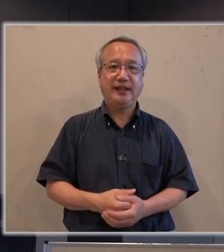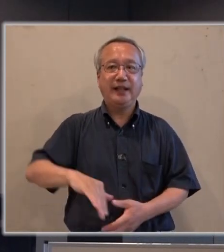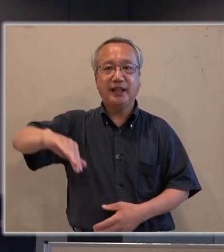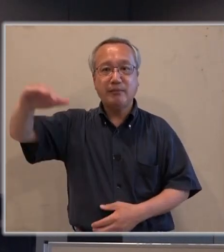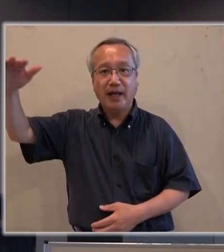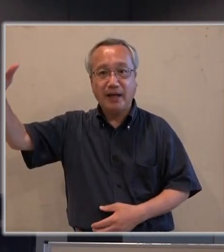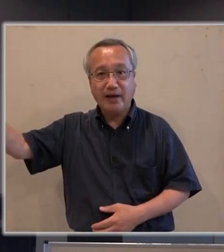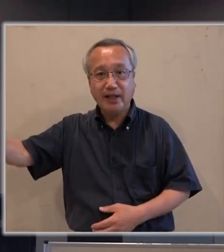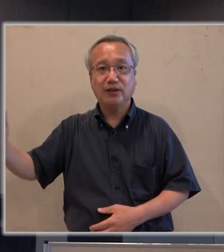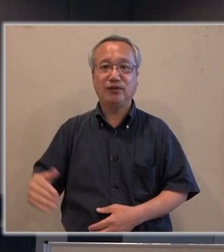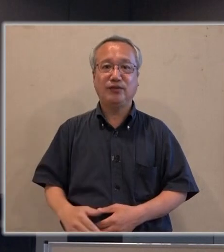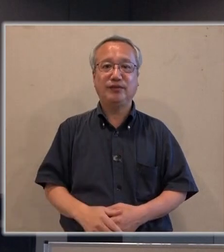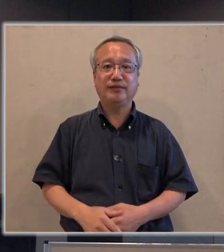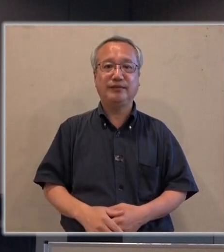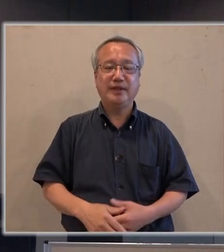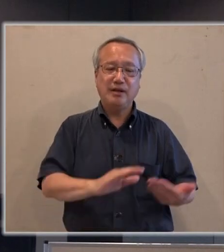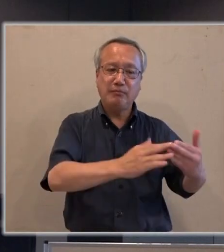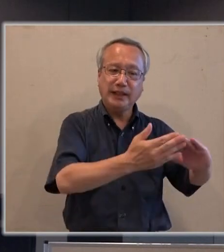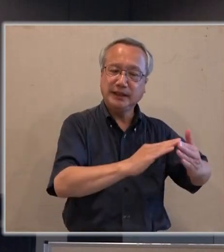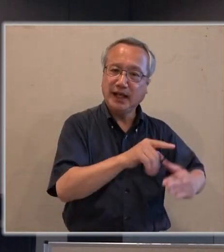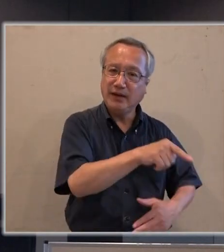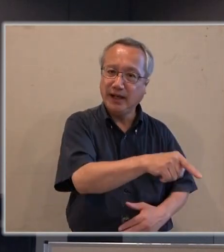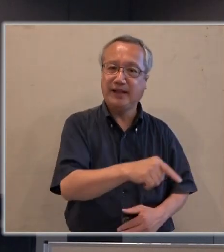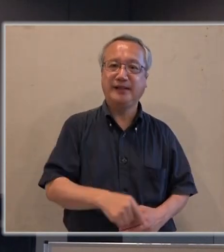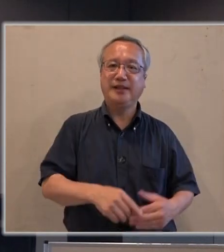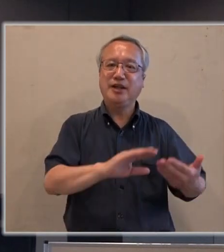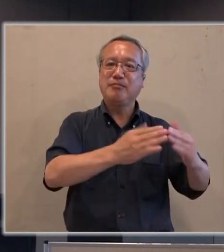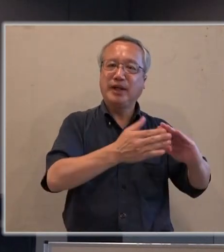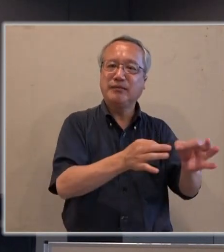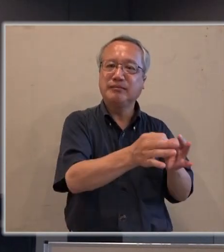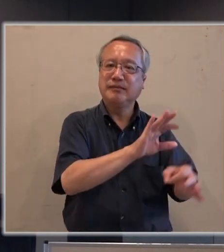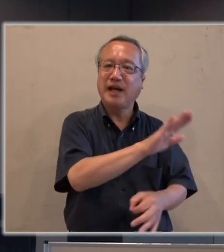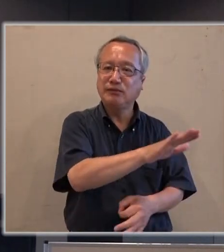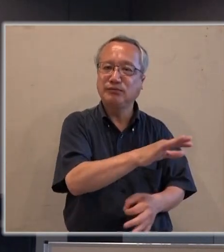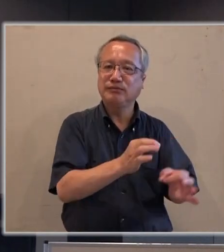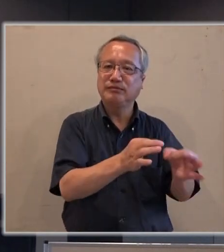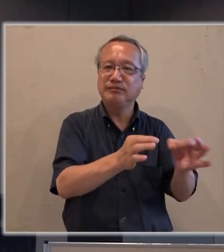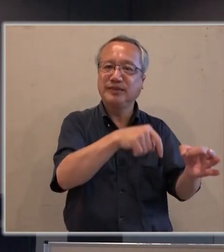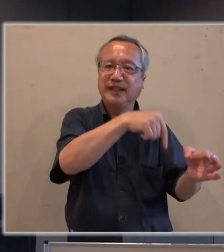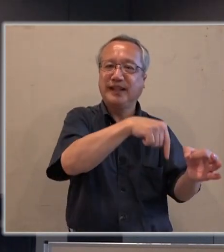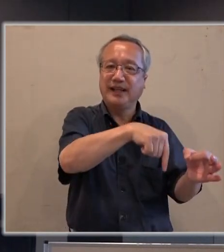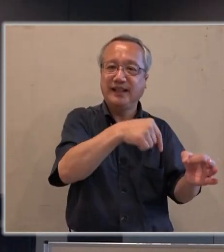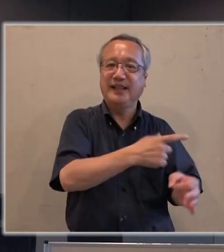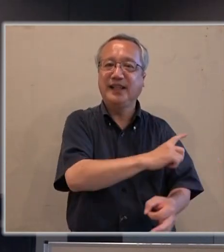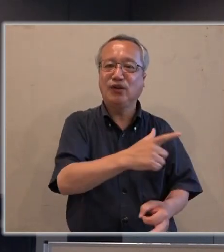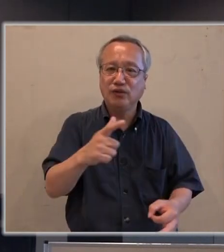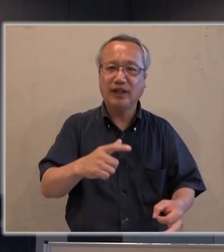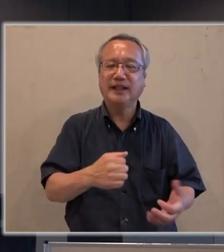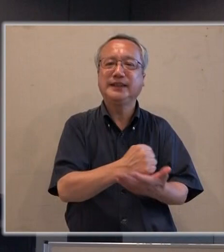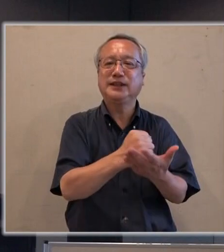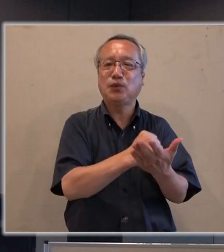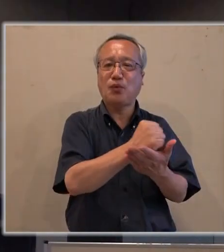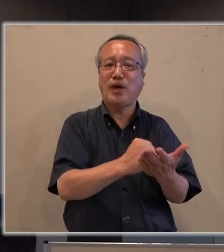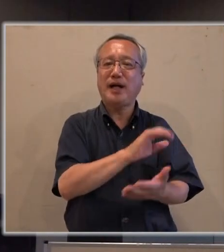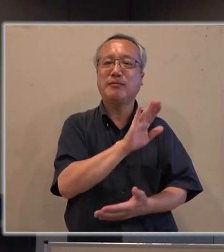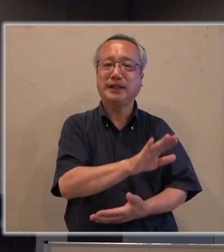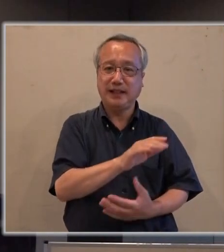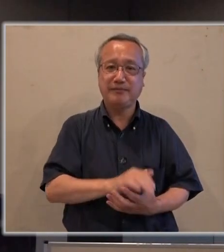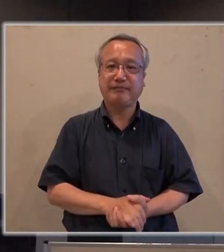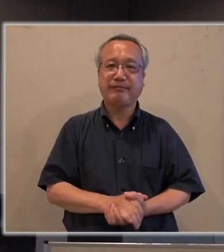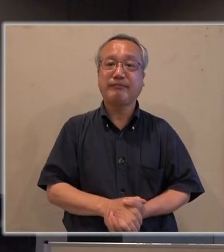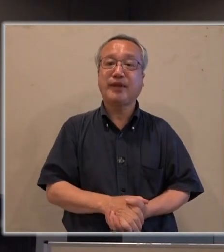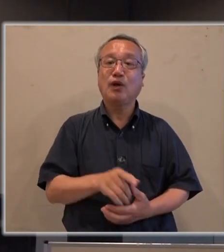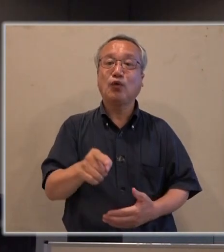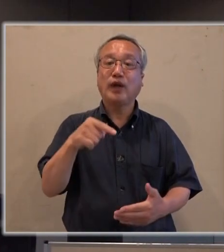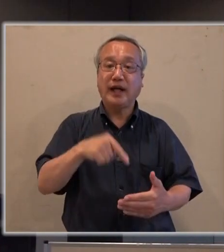と商店街になる町側、そして町側の中でもさまざまな商店街の中でいろいろな事情がありました。そん